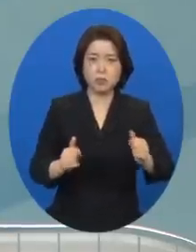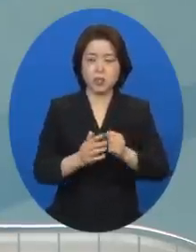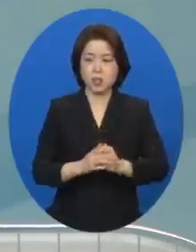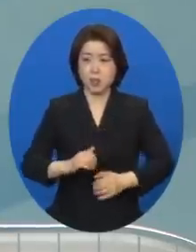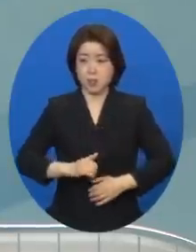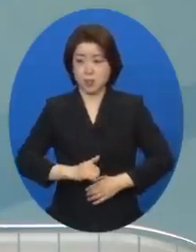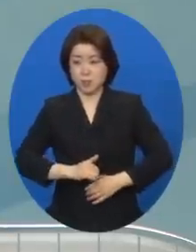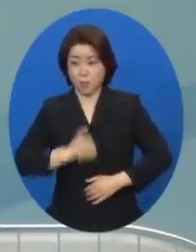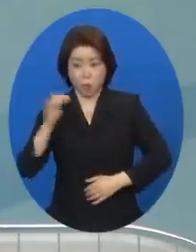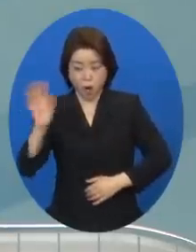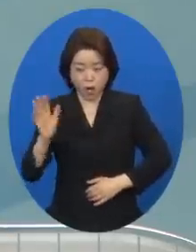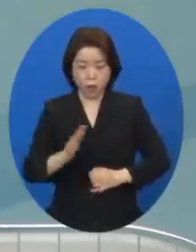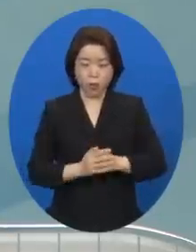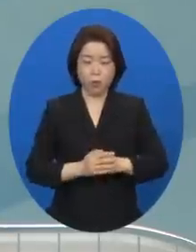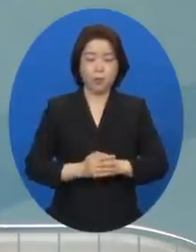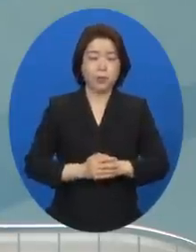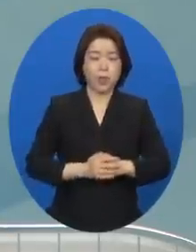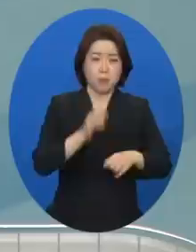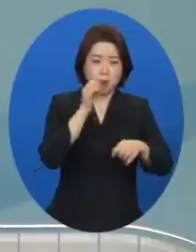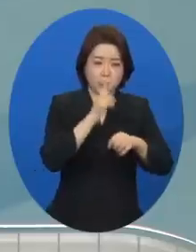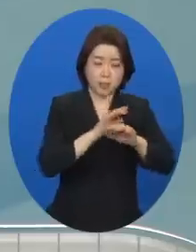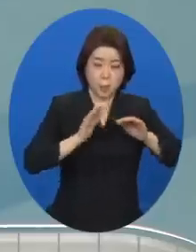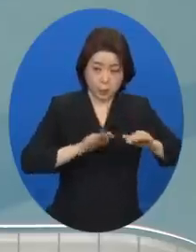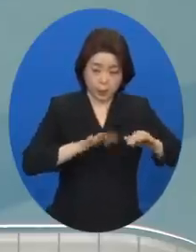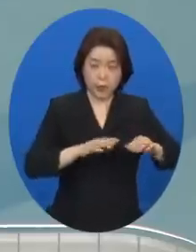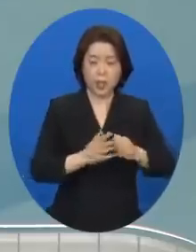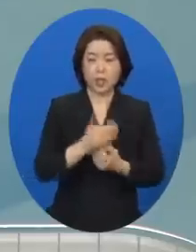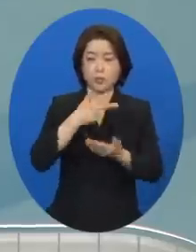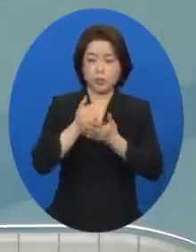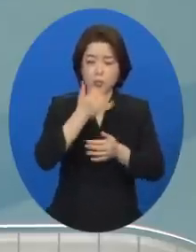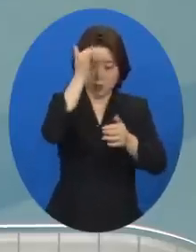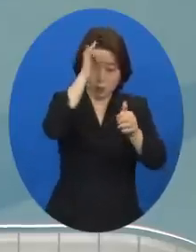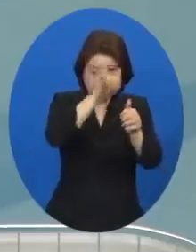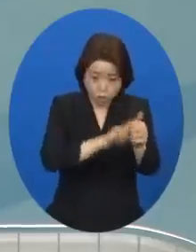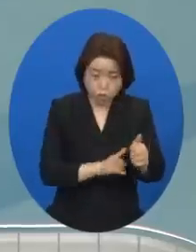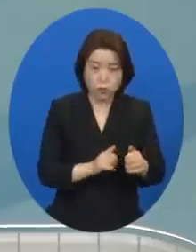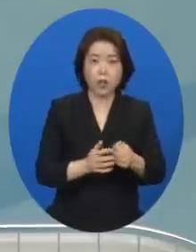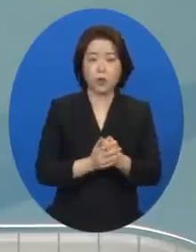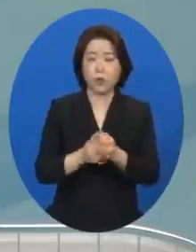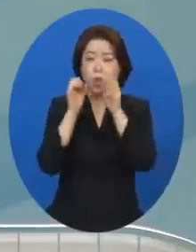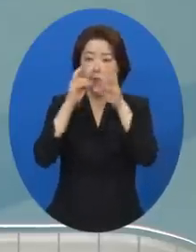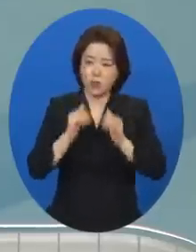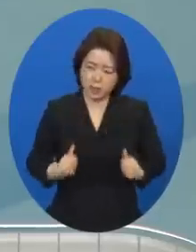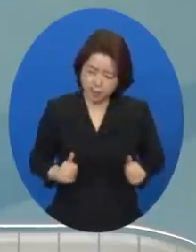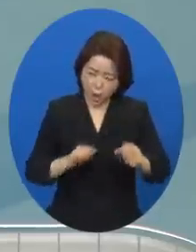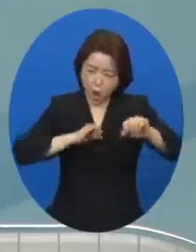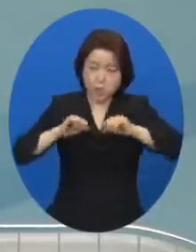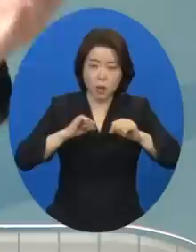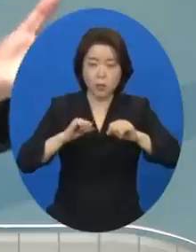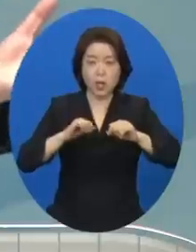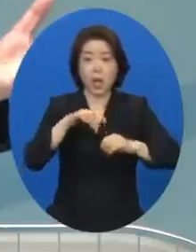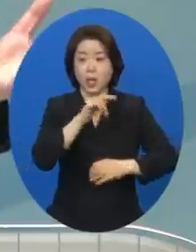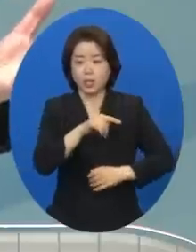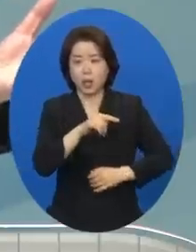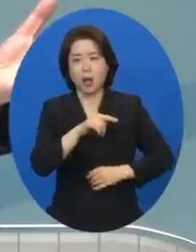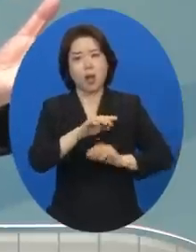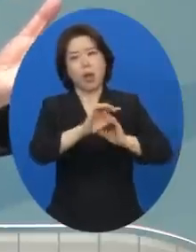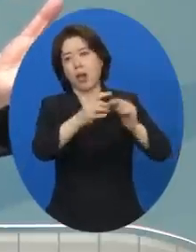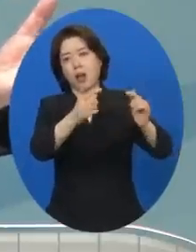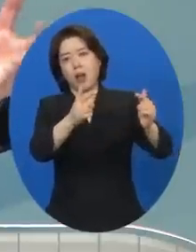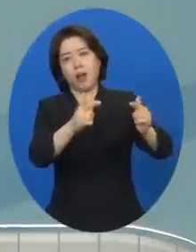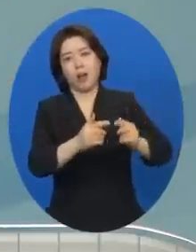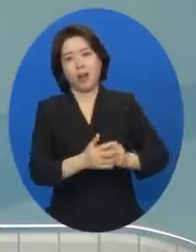않고 화도 내지 않고 그리고 주님을 위해서 충성하고 선교 열심히 하고 하는게 아니구나